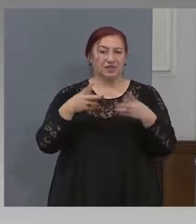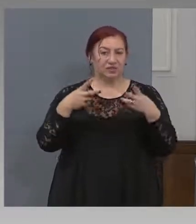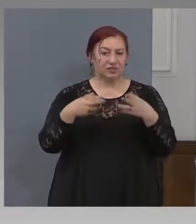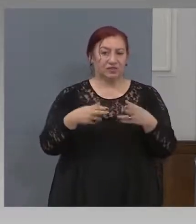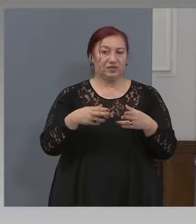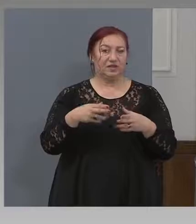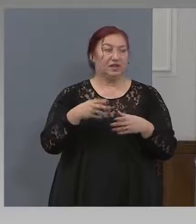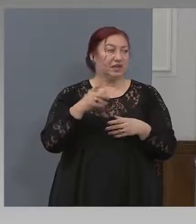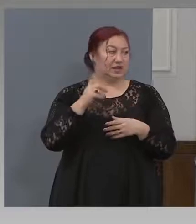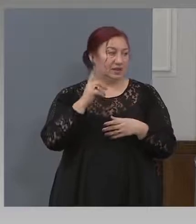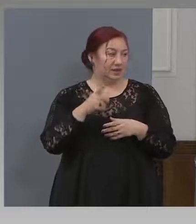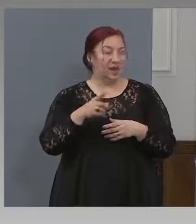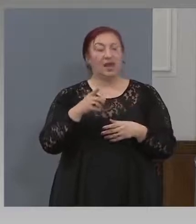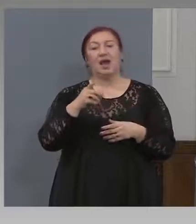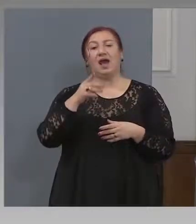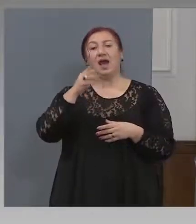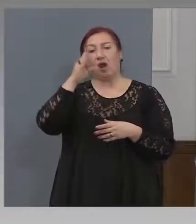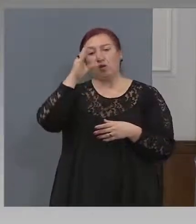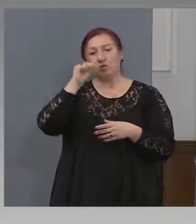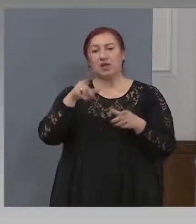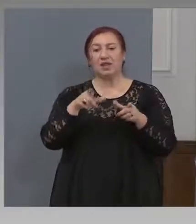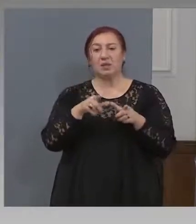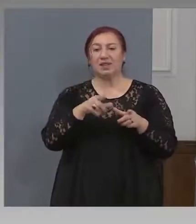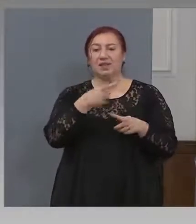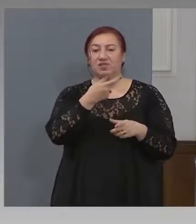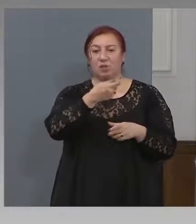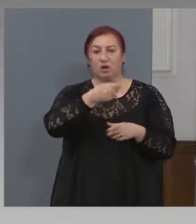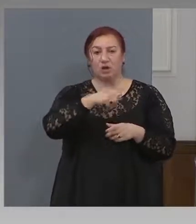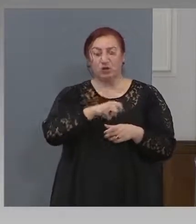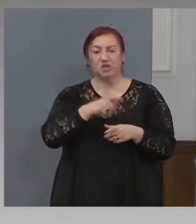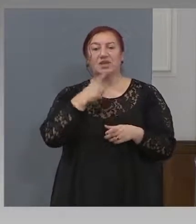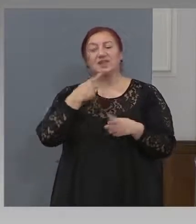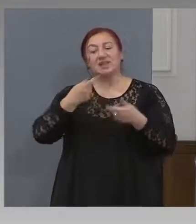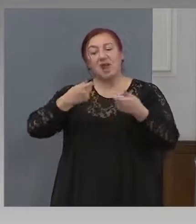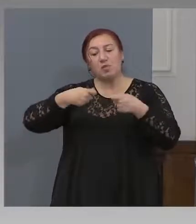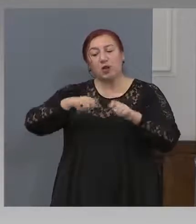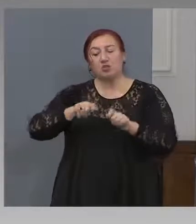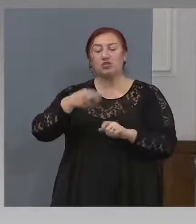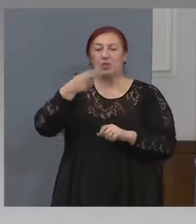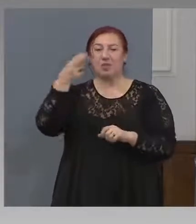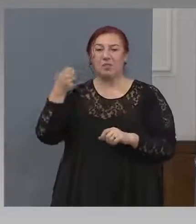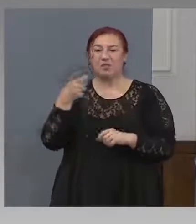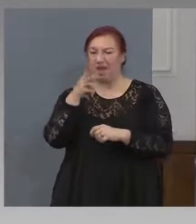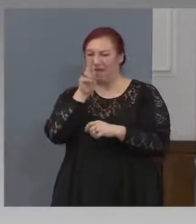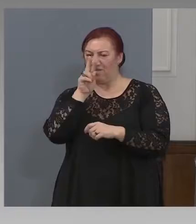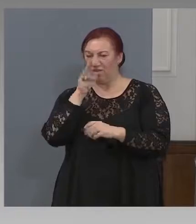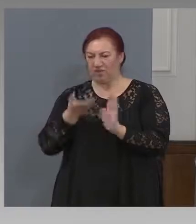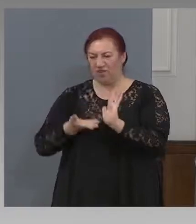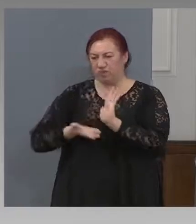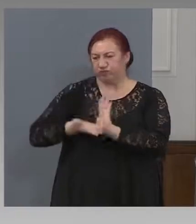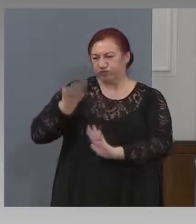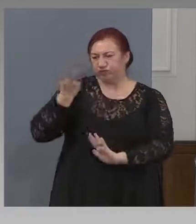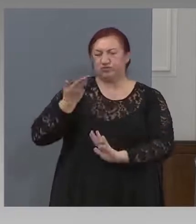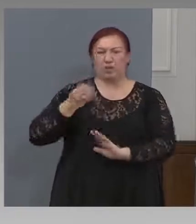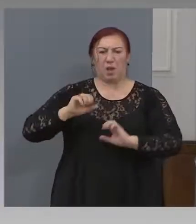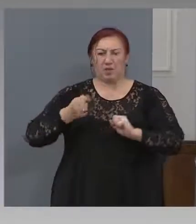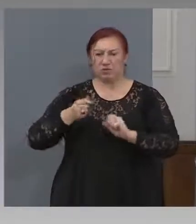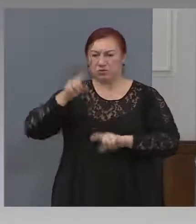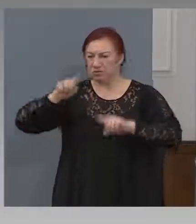господин Матеев да приключи и тогава. Ама не беше вярно. За да приключим темата с спекулата. Благодаря, госпожо